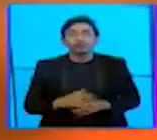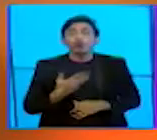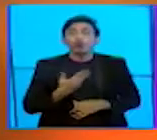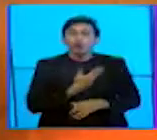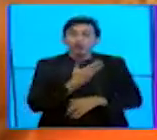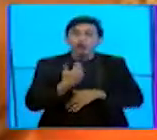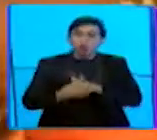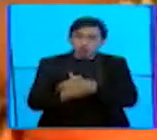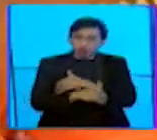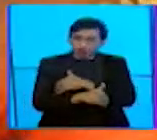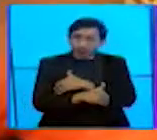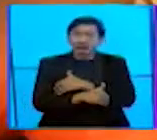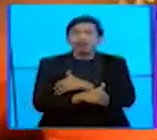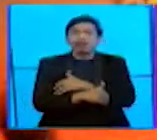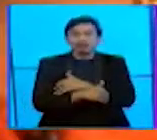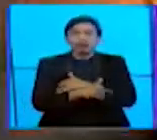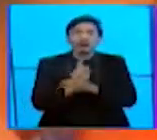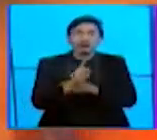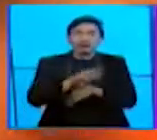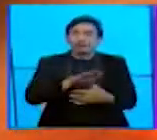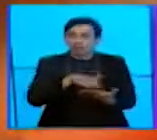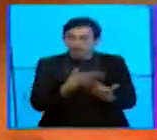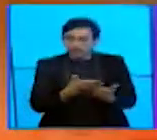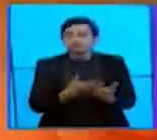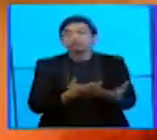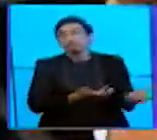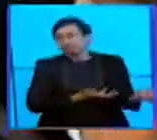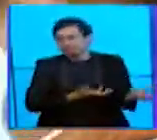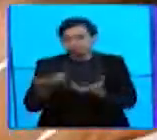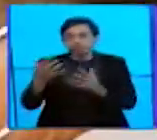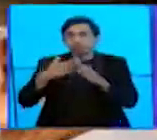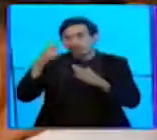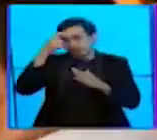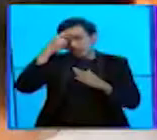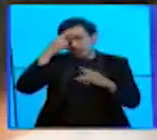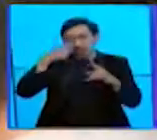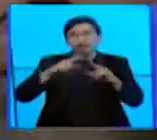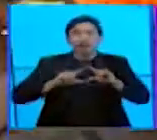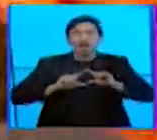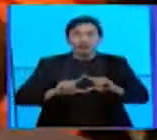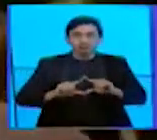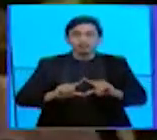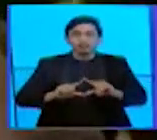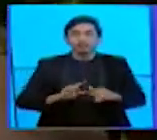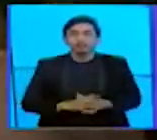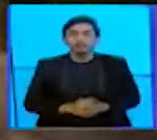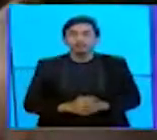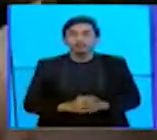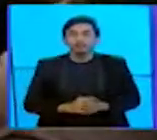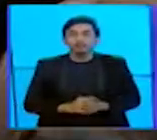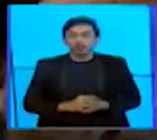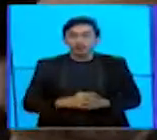dievakuasi ke RSUD Karangasem. Sementara itu, petugas mengimbau warga tetap berhati-hati dan waspada saat beraktivitas di luar rumah,